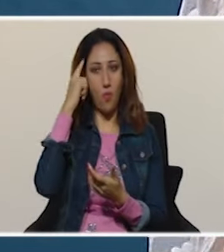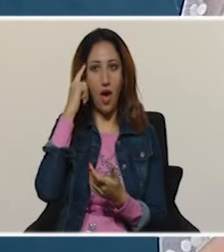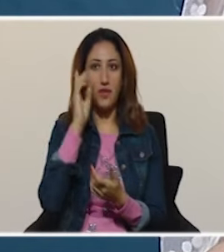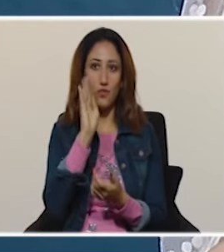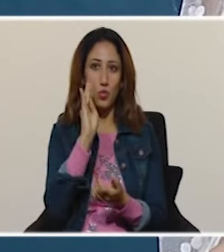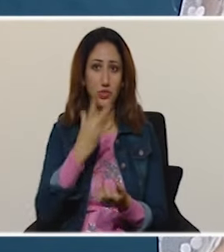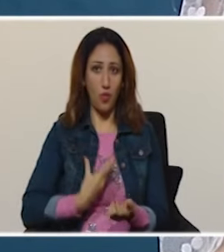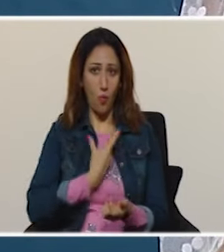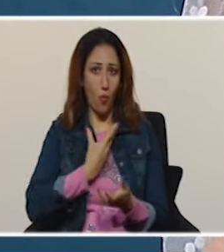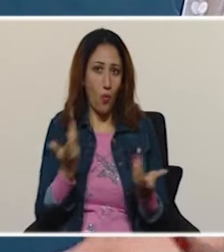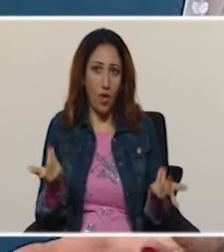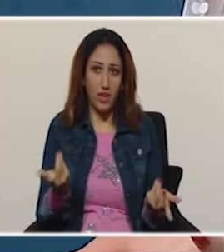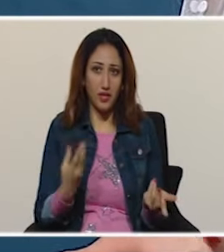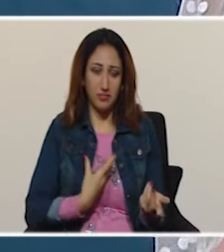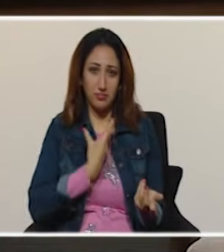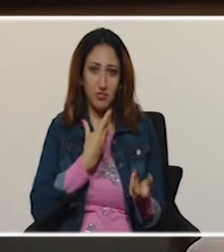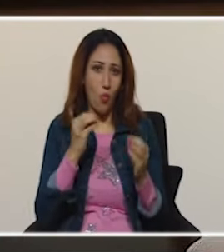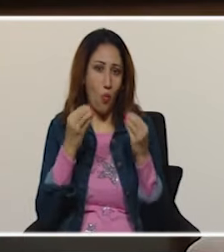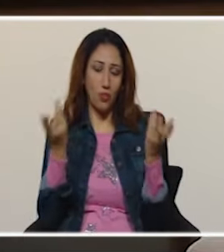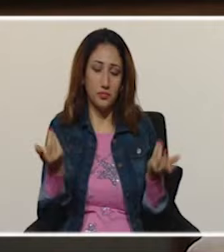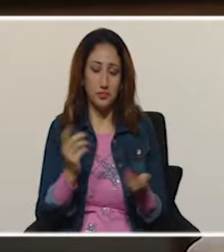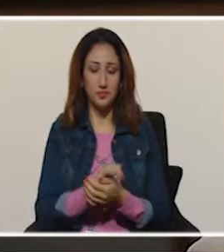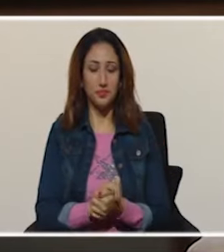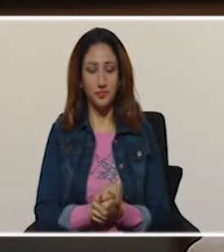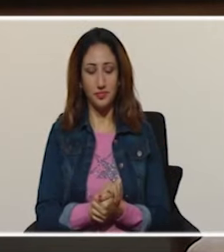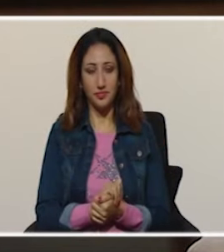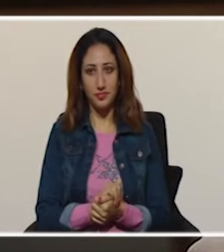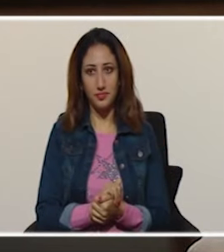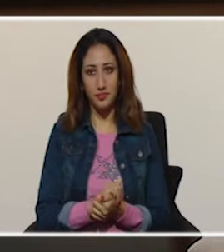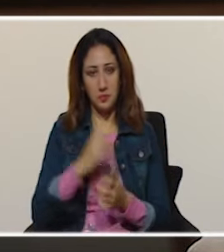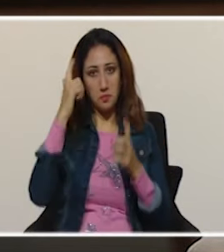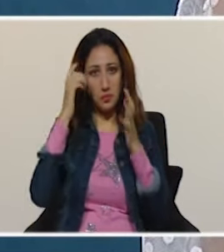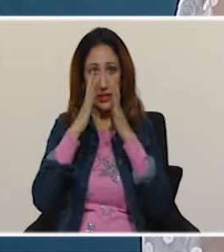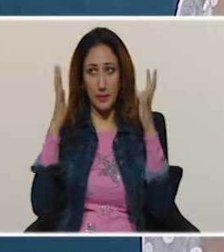هاي غير من ايه؟ يعني مين فيكو عقله اكبر من الثاني؟